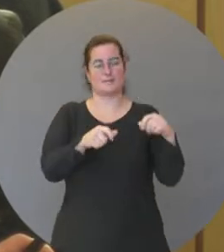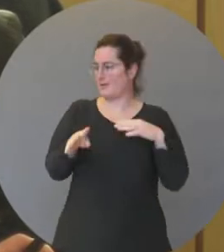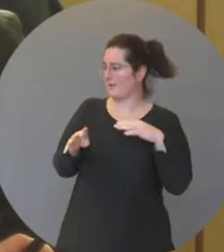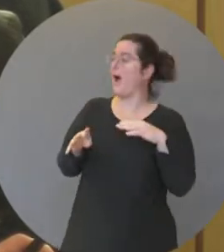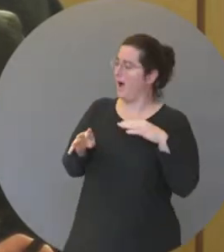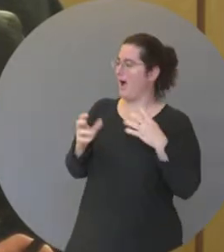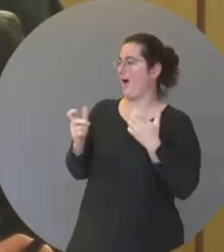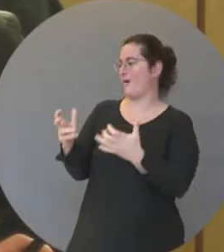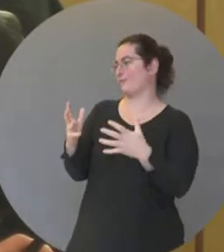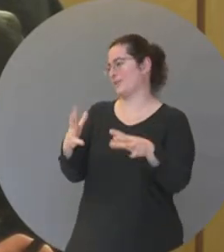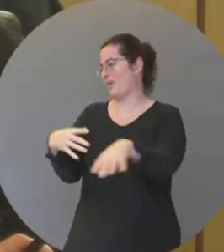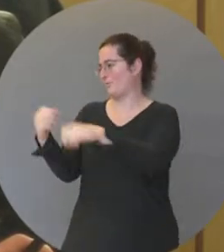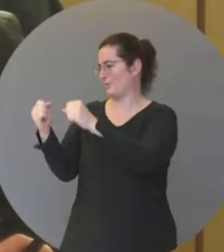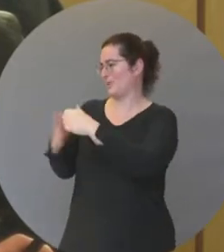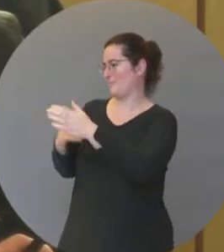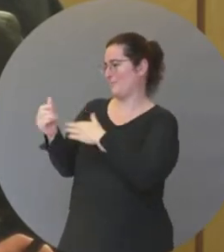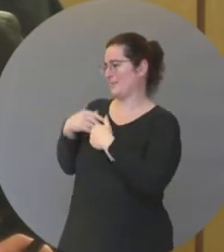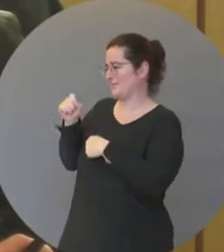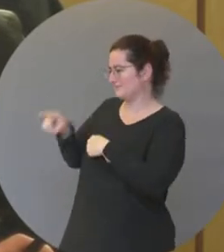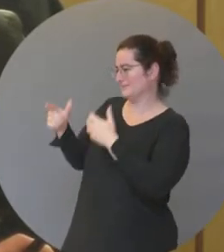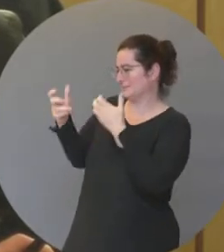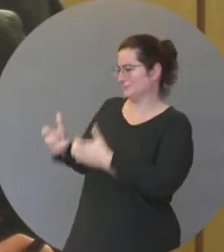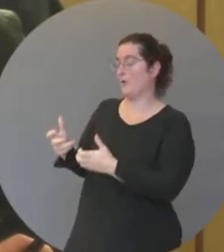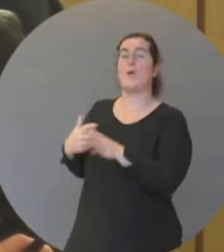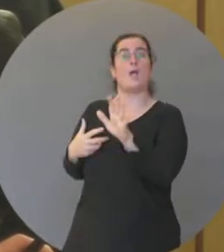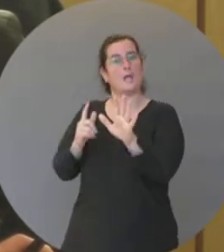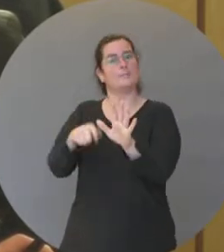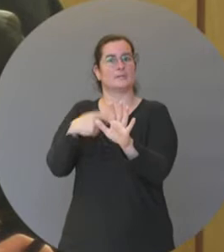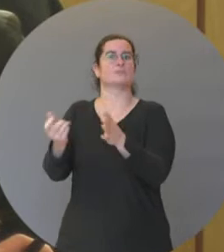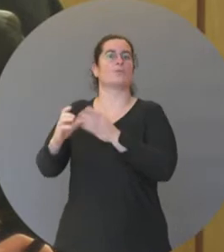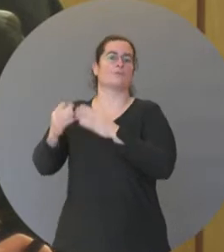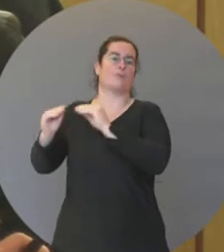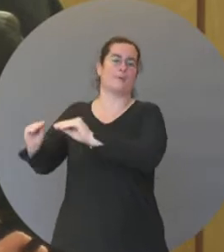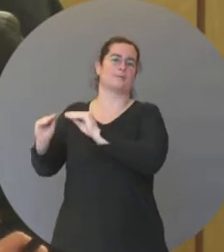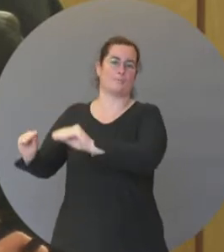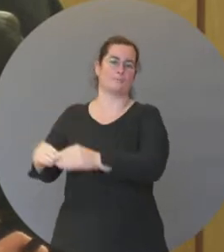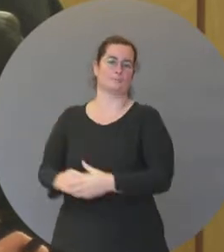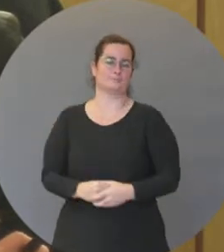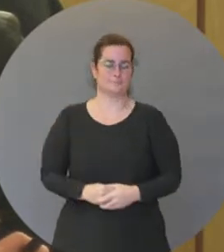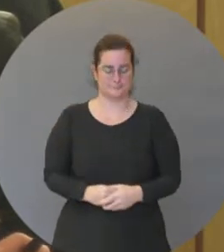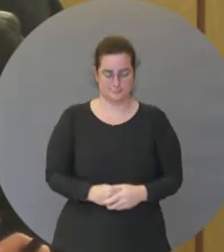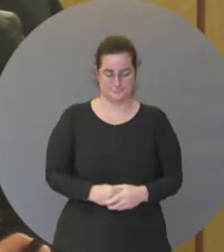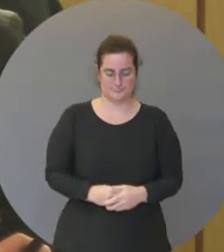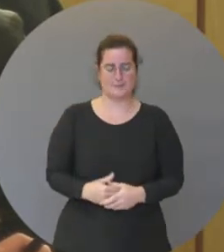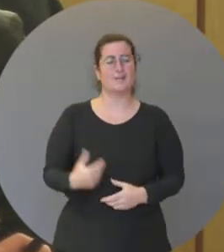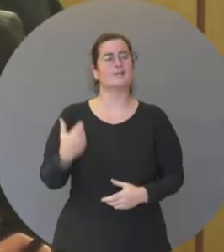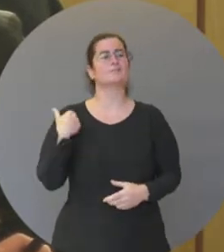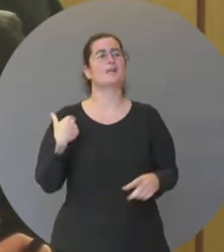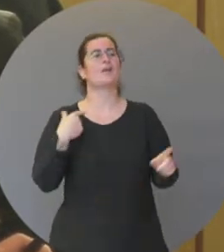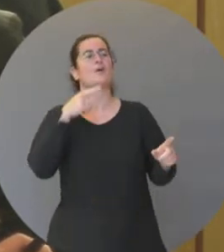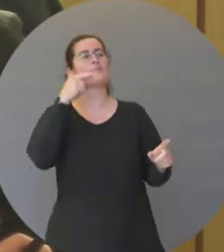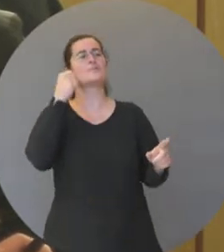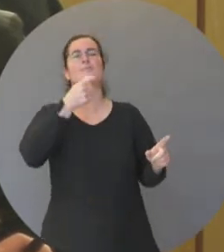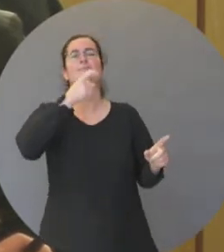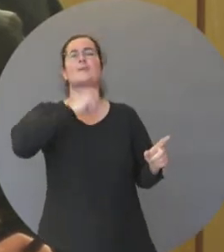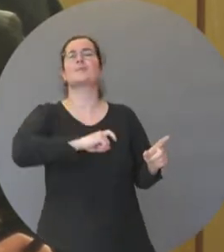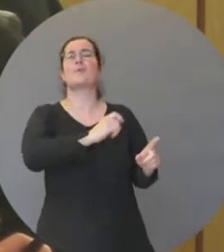avec des formations effectivement adaptées quant à ce que disait Dominique métaux la